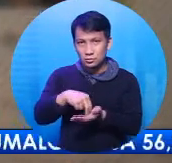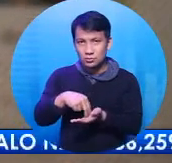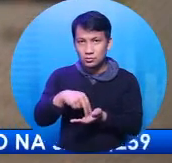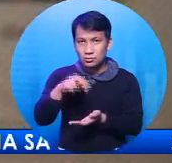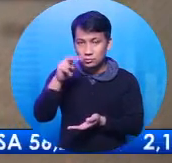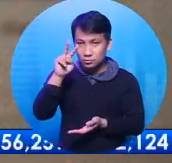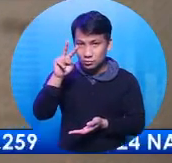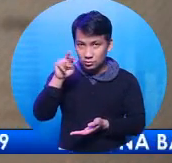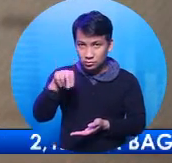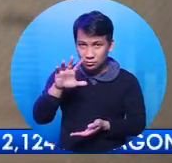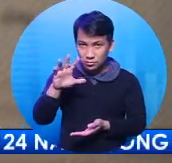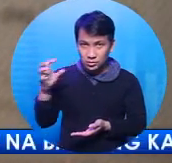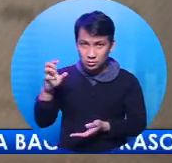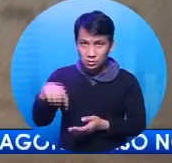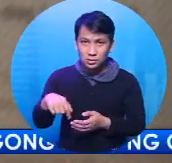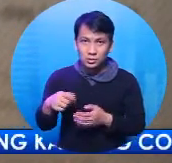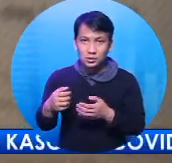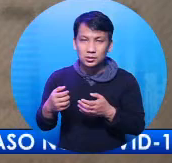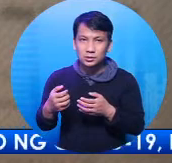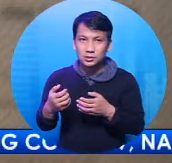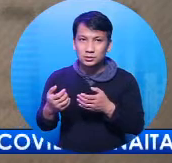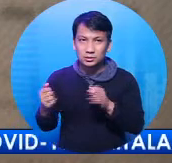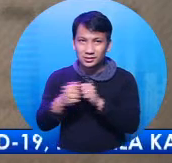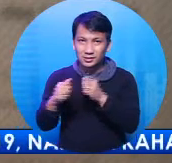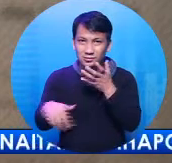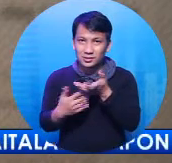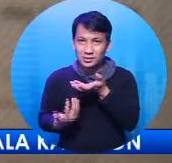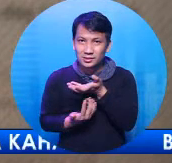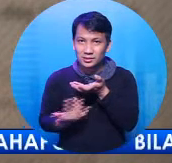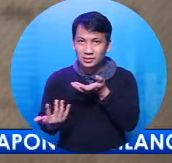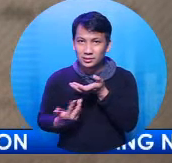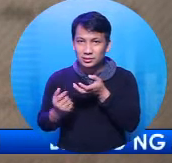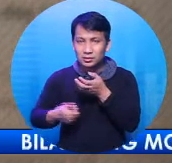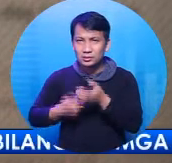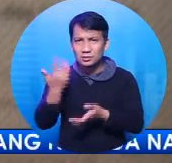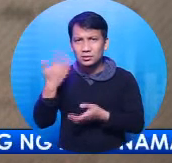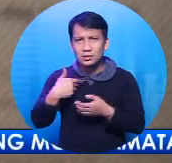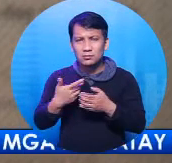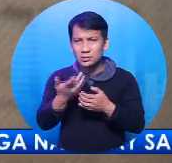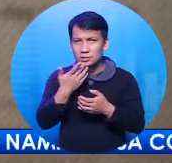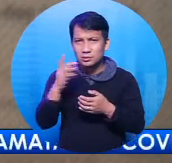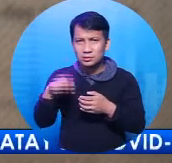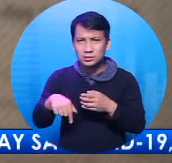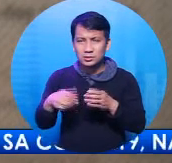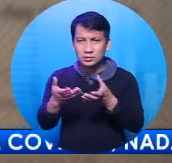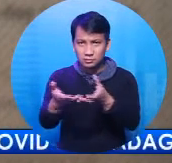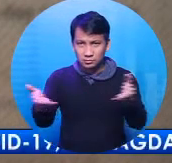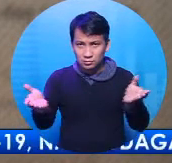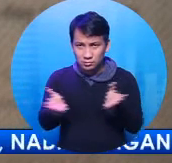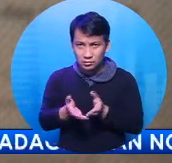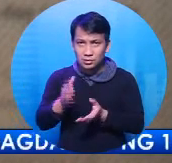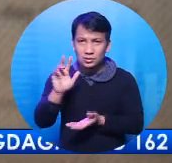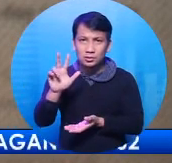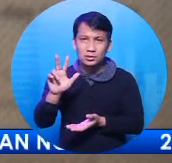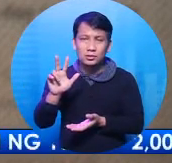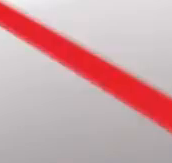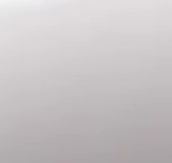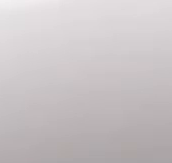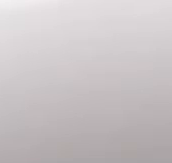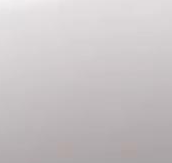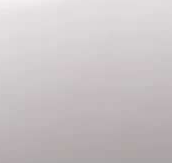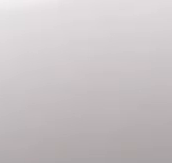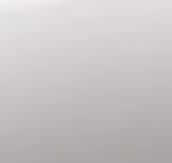1 tuob kit na may kasamang electric water heater, steam gown, plastic na upuan, palanggana at 3 tuwalya.